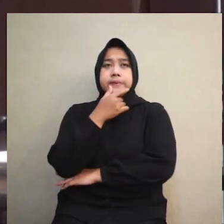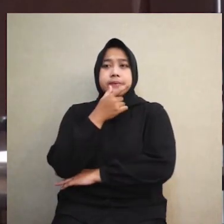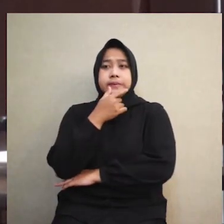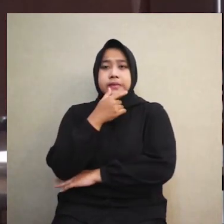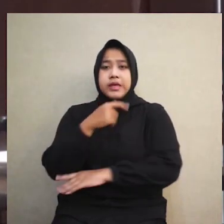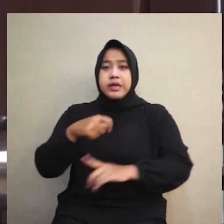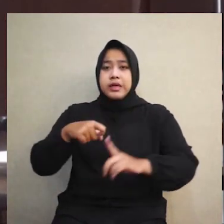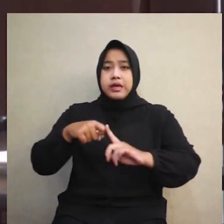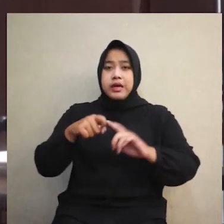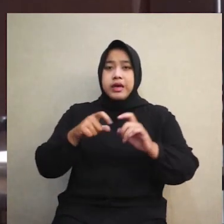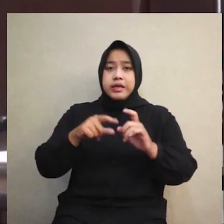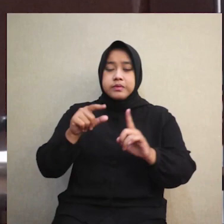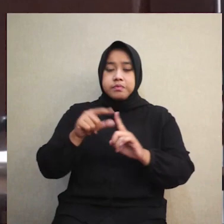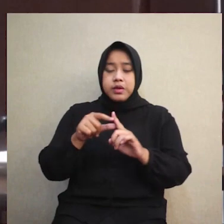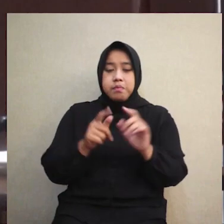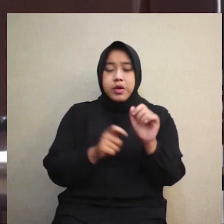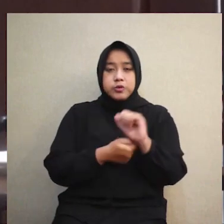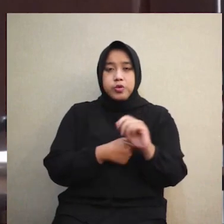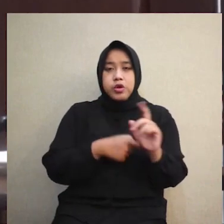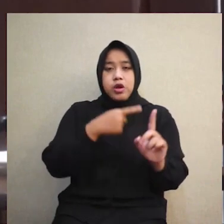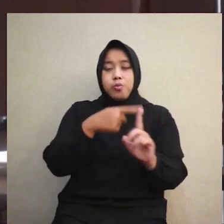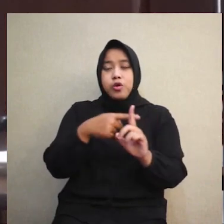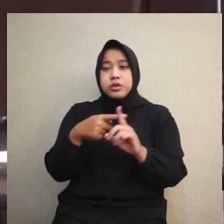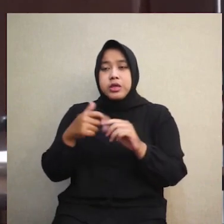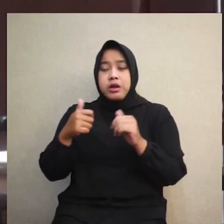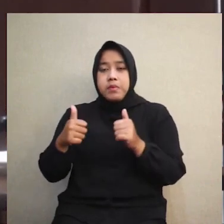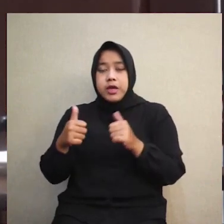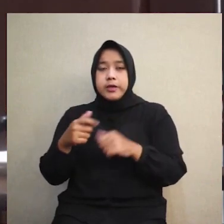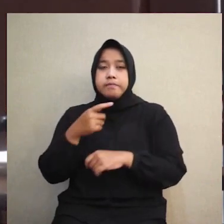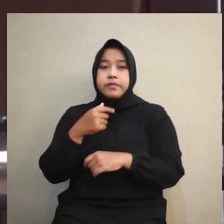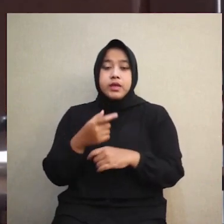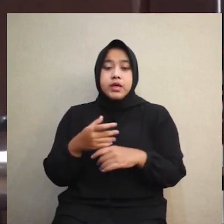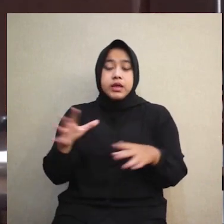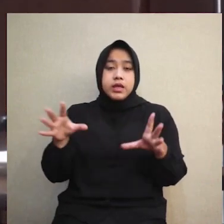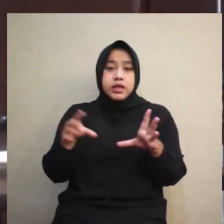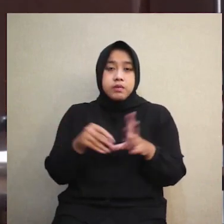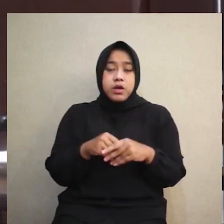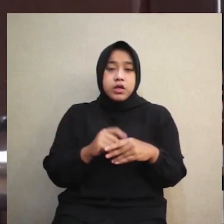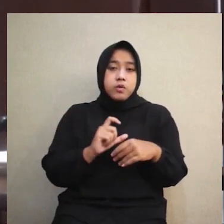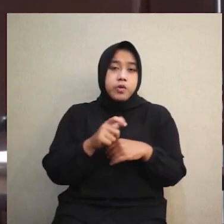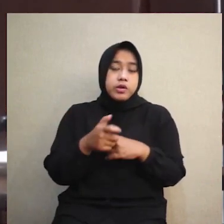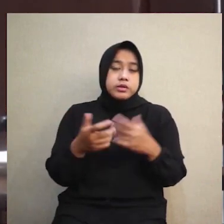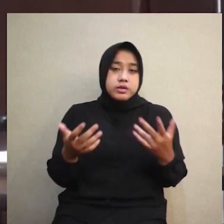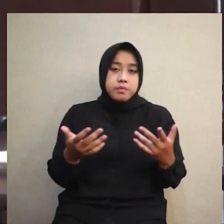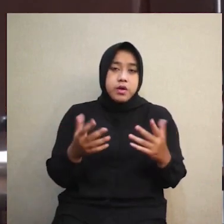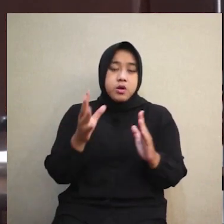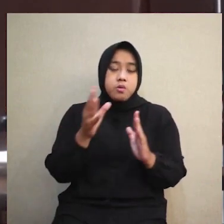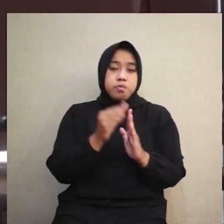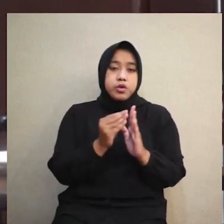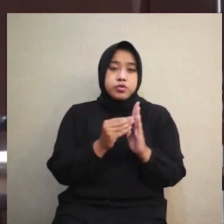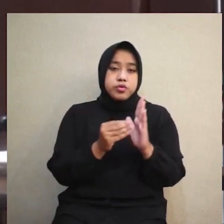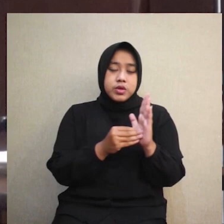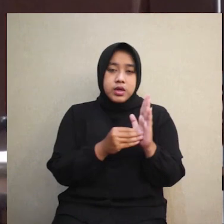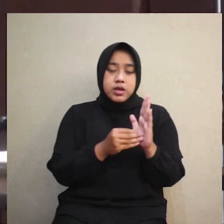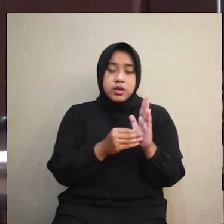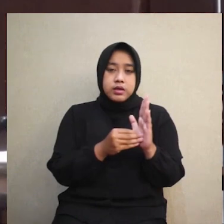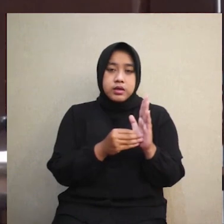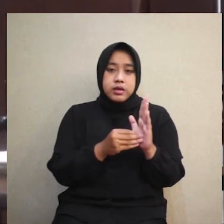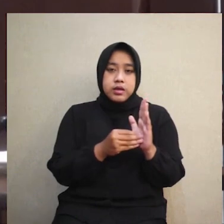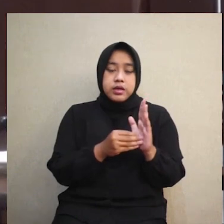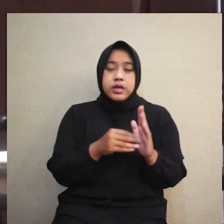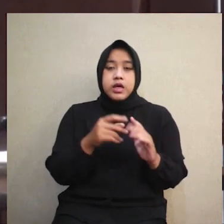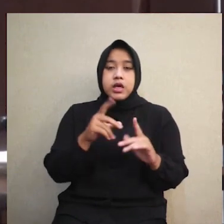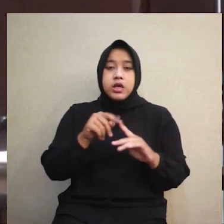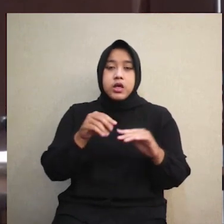KSP merespon baik dan ingin juga terlibat di dalam penyusunan tentang